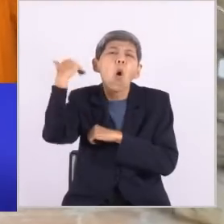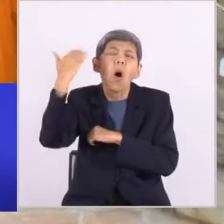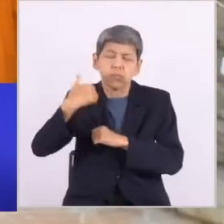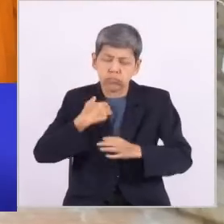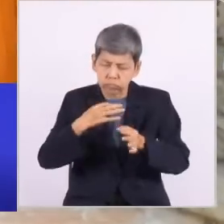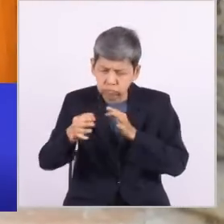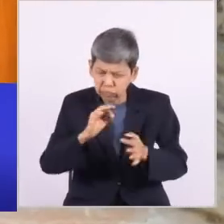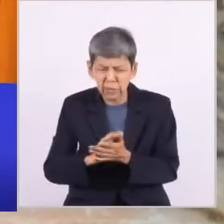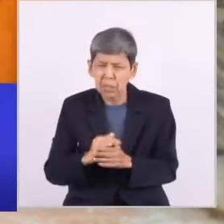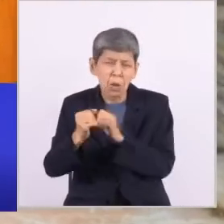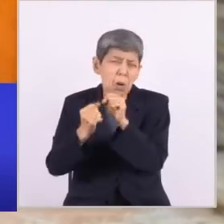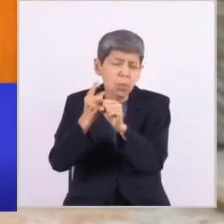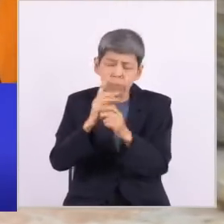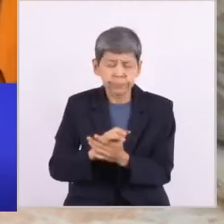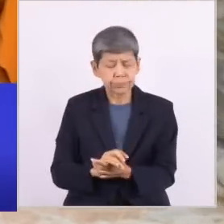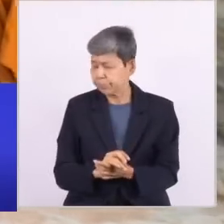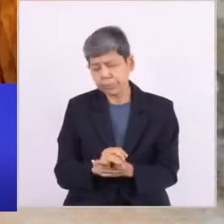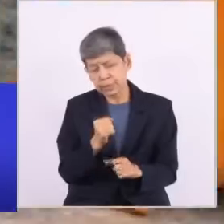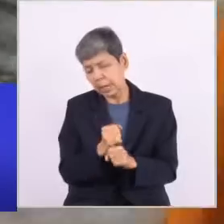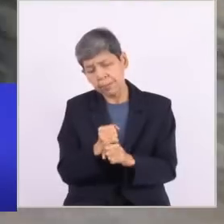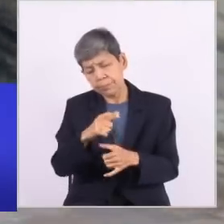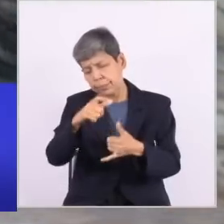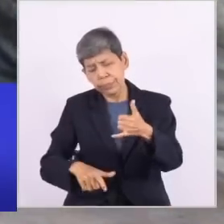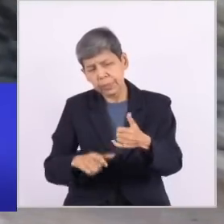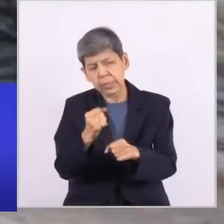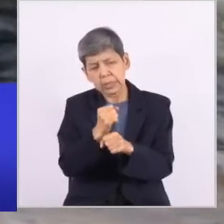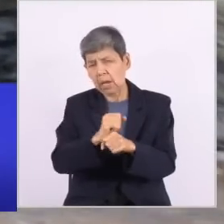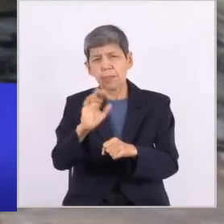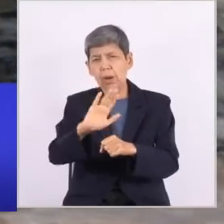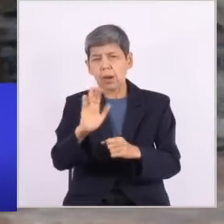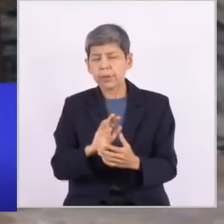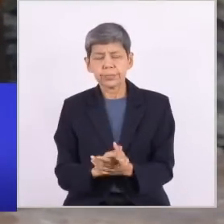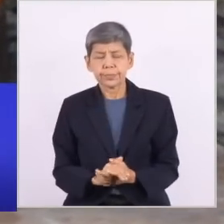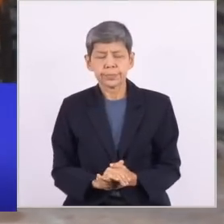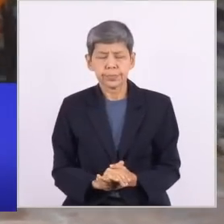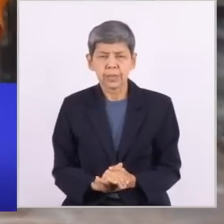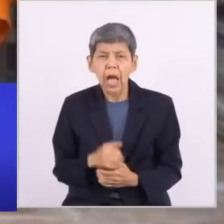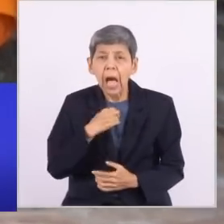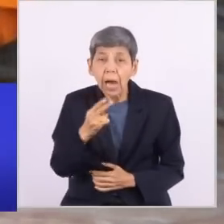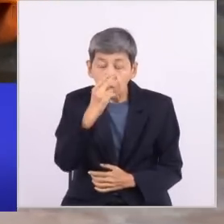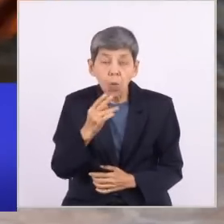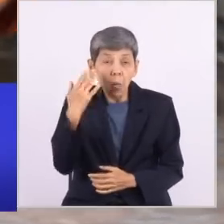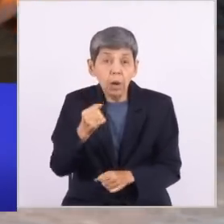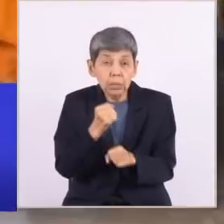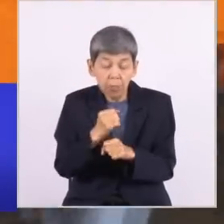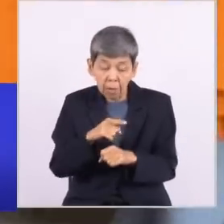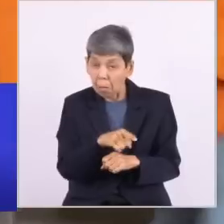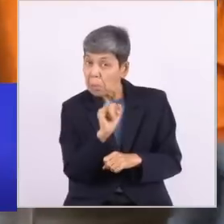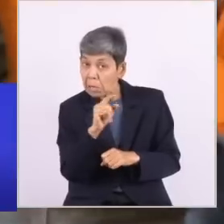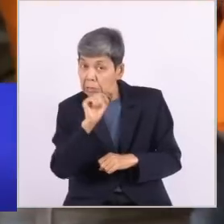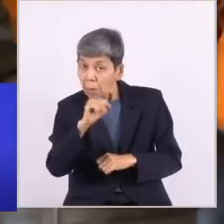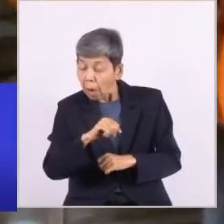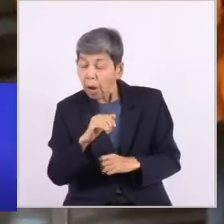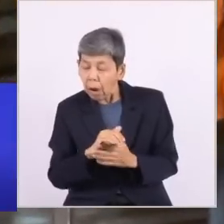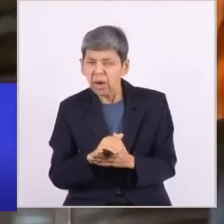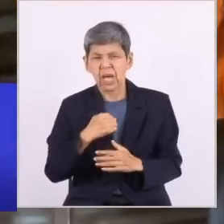ว่าไม่ว่าจะกี่ปีก็ไม่หายจากพฤติกรรมที่มันไม่เหมาะไม่ควรหรือ แสดงว่าที่ผ่านมาเคยถูกร้องเรียนมาแล้วหรือเปล่านะคะแล้ว